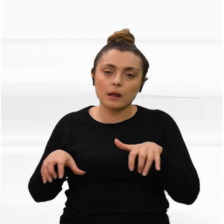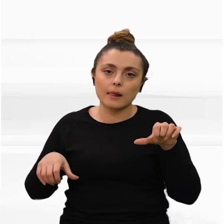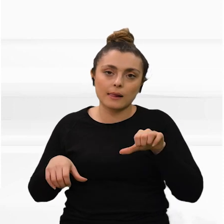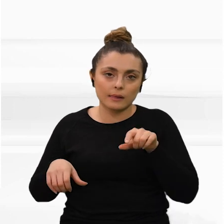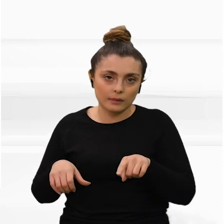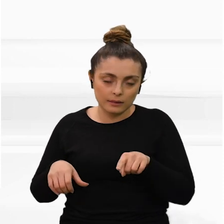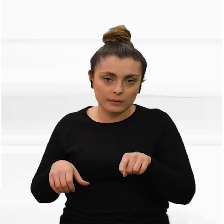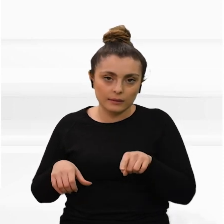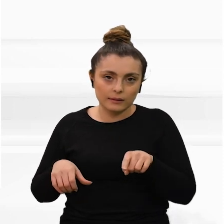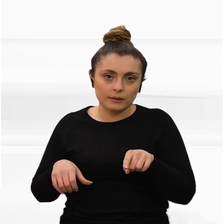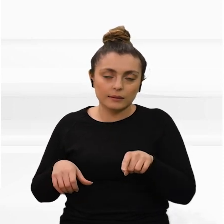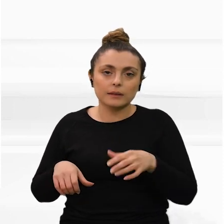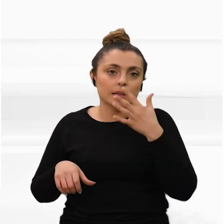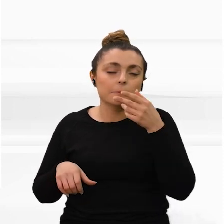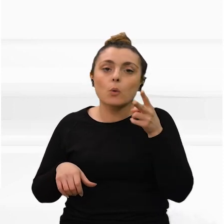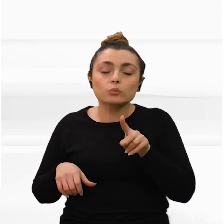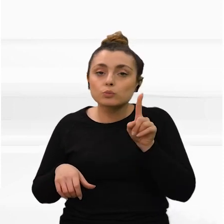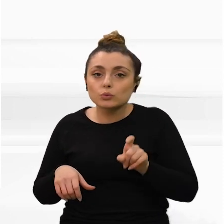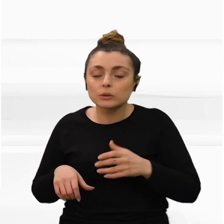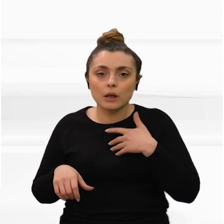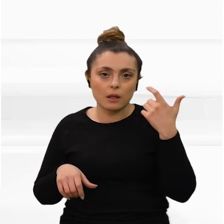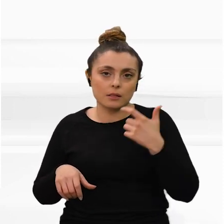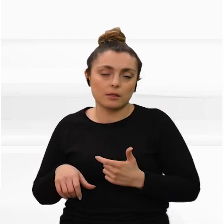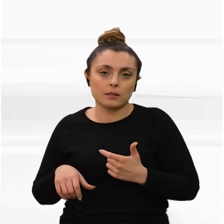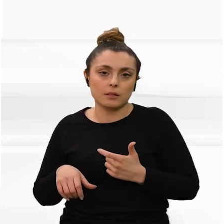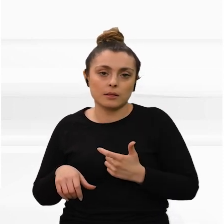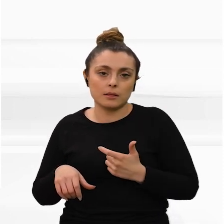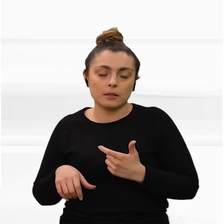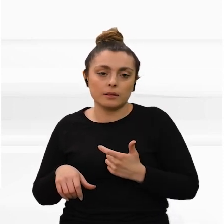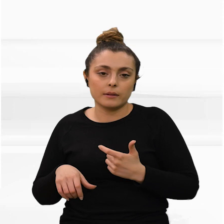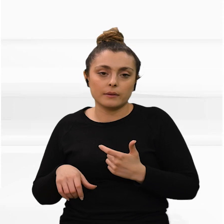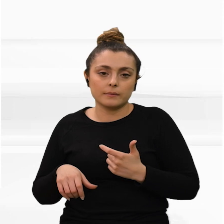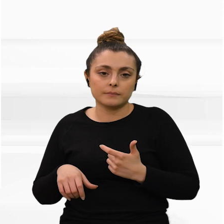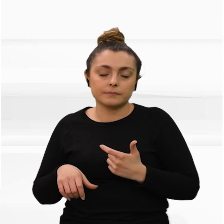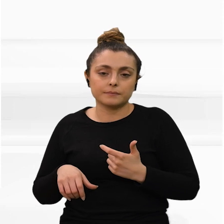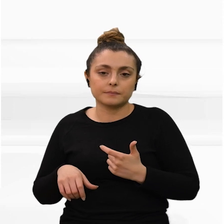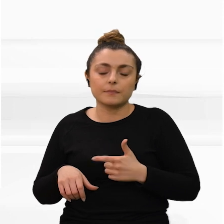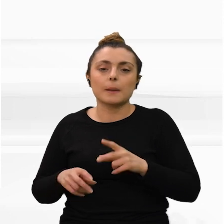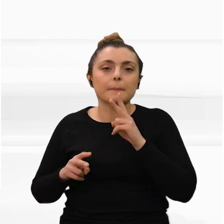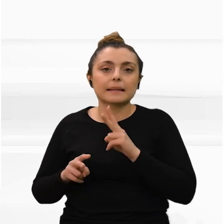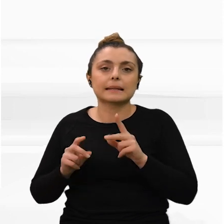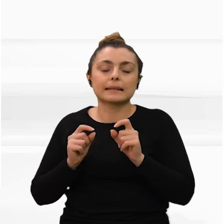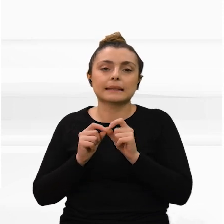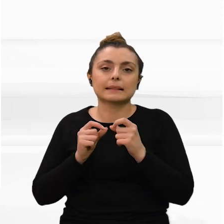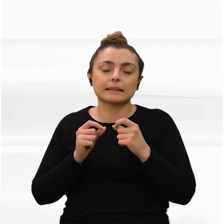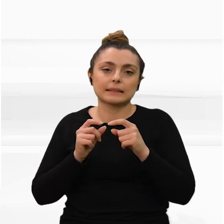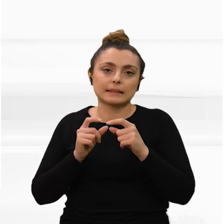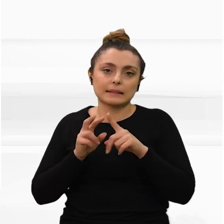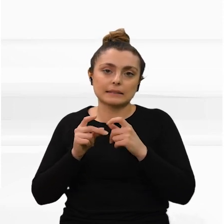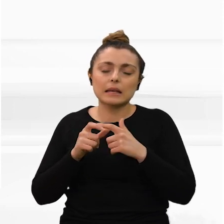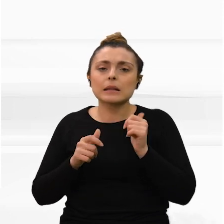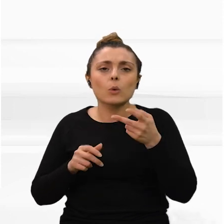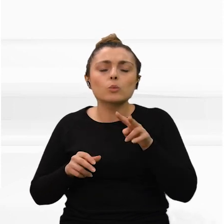ayıramıyoruz kimi öldürmüyor mu kendini belirtili nesne ne